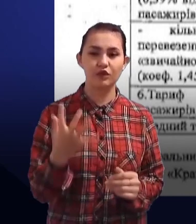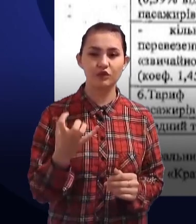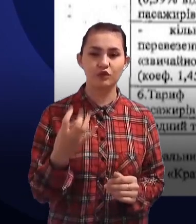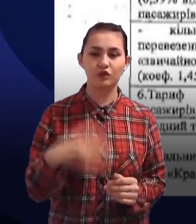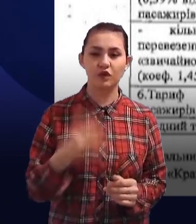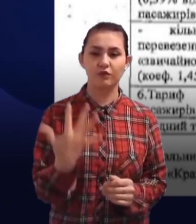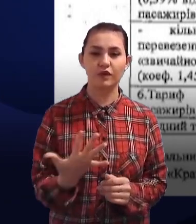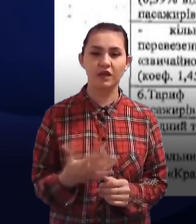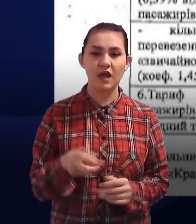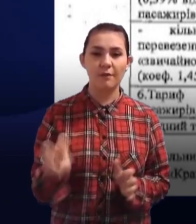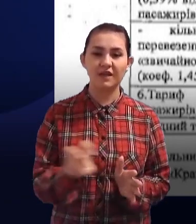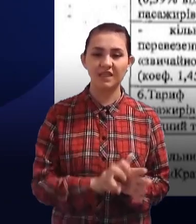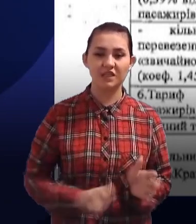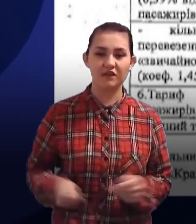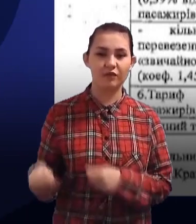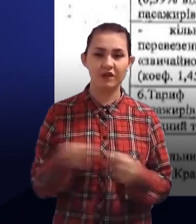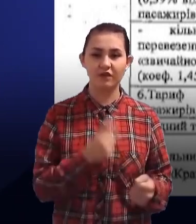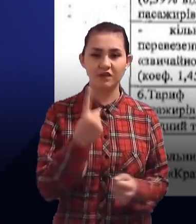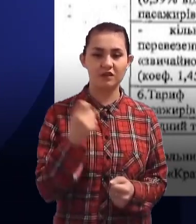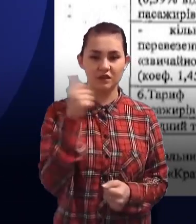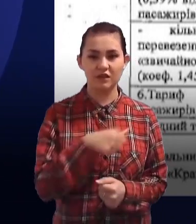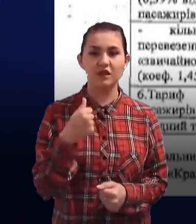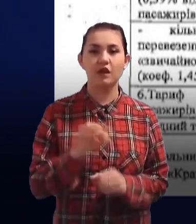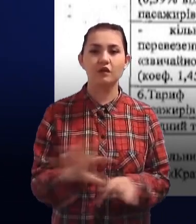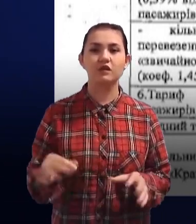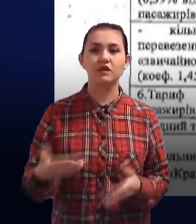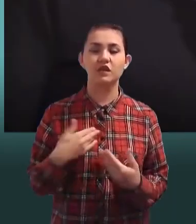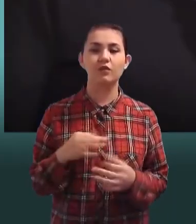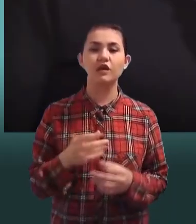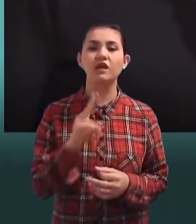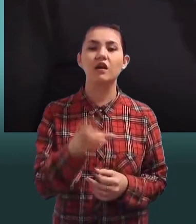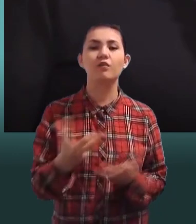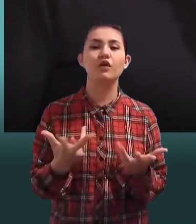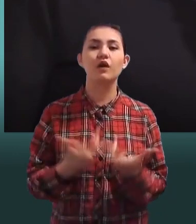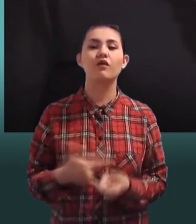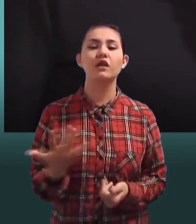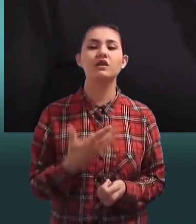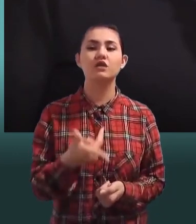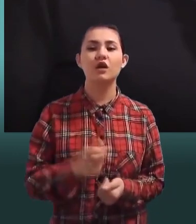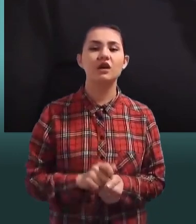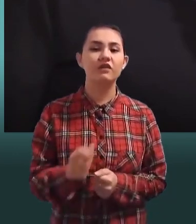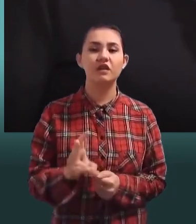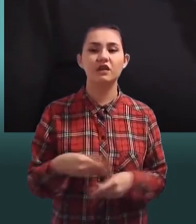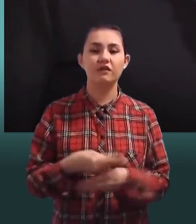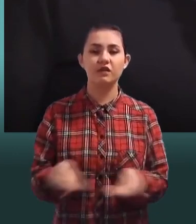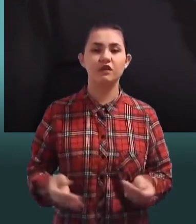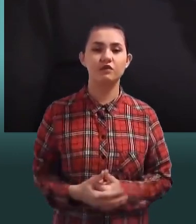1545 пасажирів перевезли ви за рік. А розкажіть нам, будь ласка, як ви їх порахували, якщо квитки не